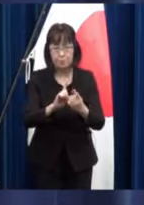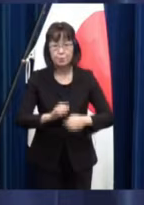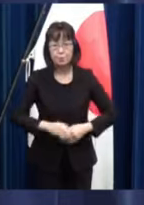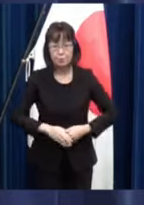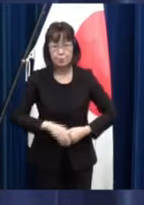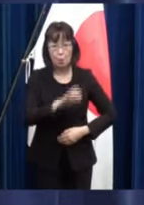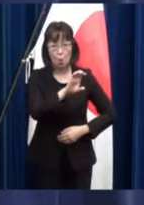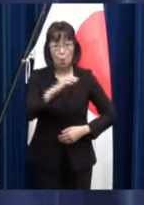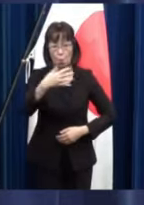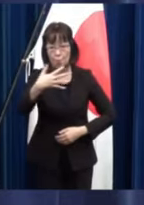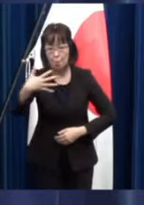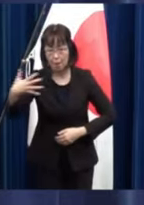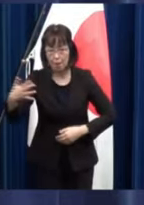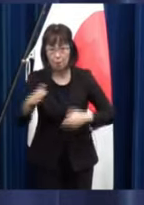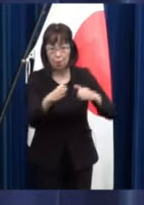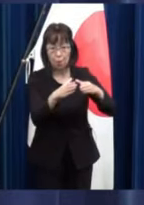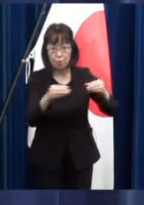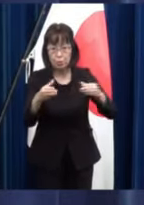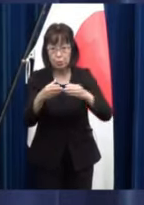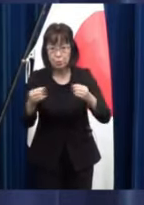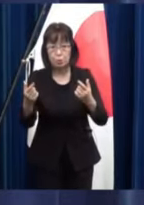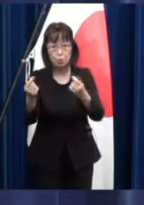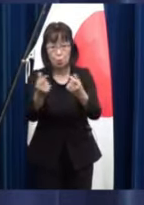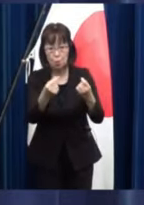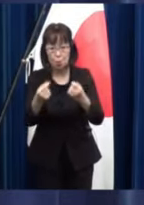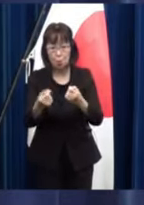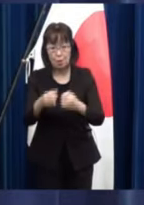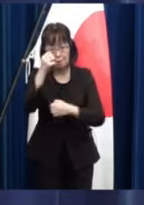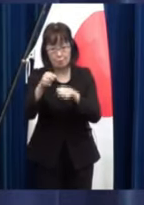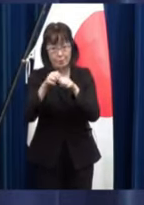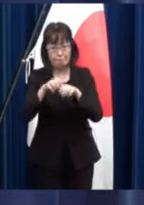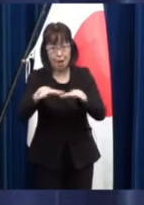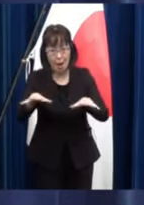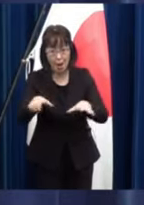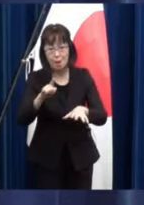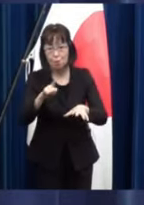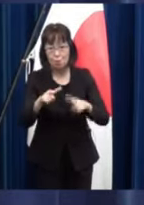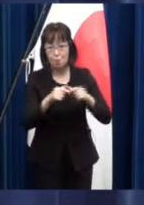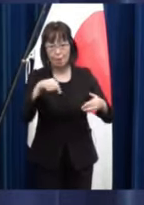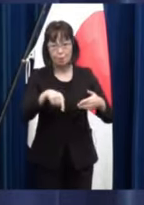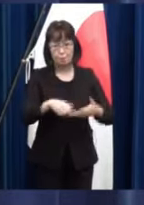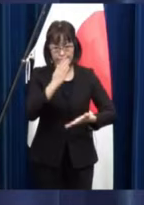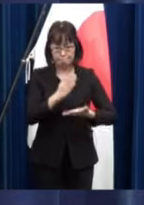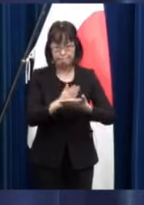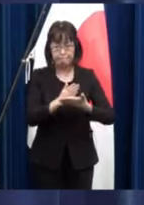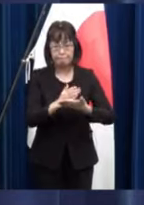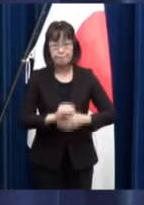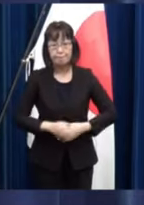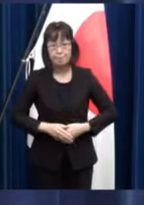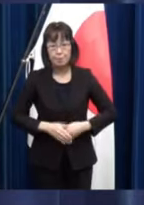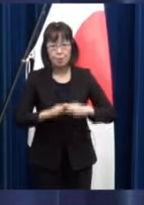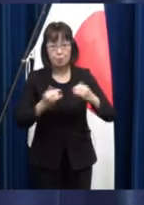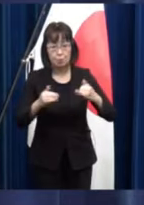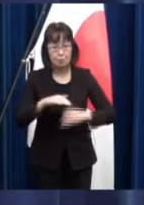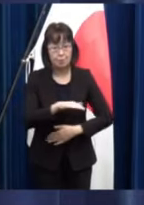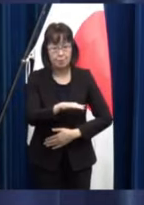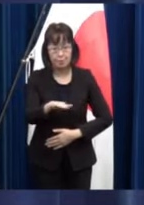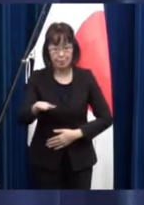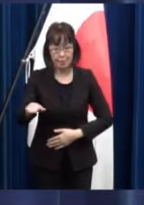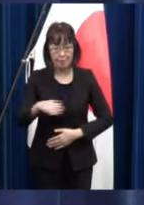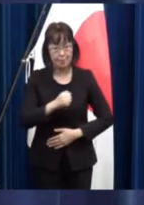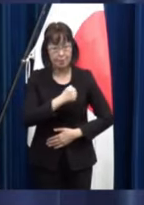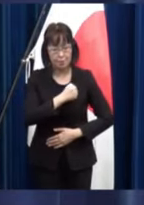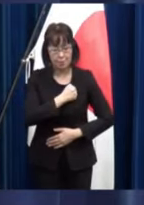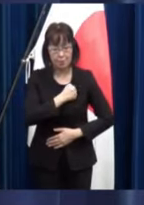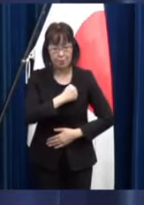諸国のような爆発的な感染拡大は絶対阻止をし、国民の皆さんの命